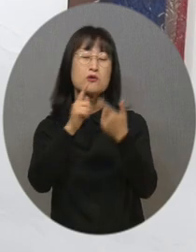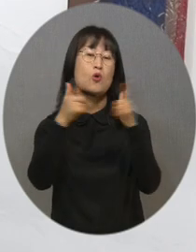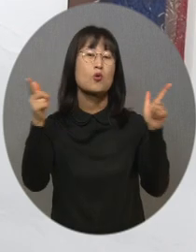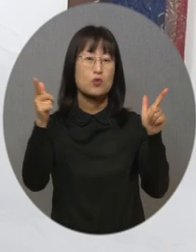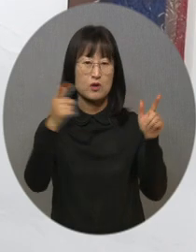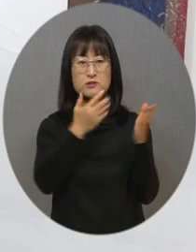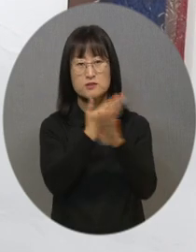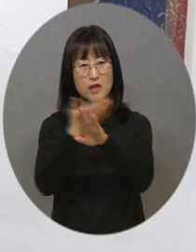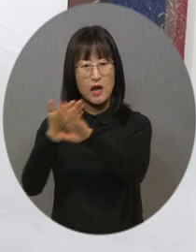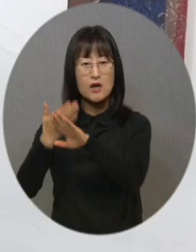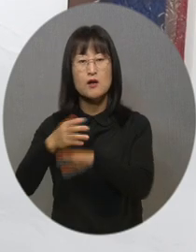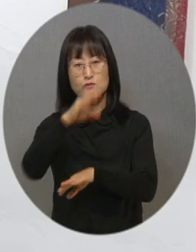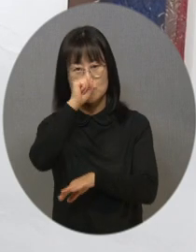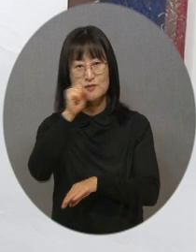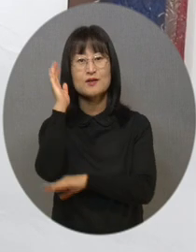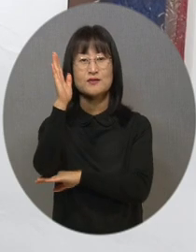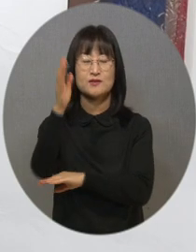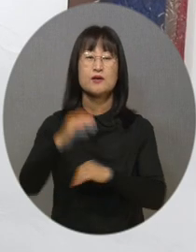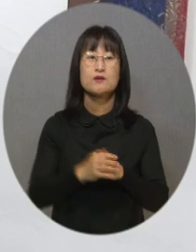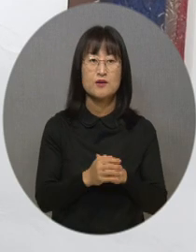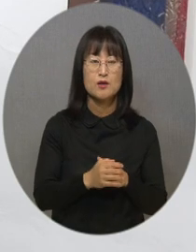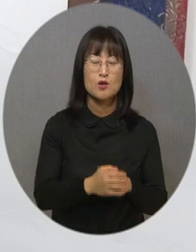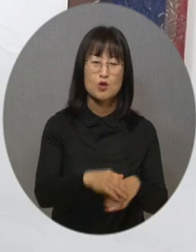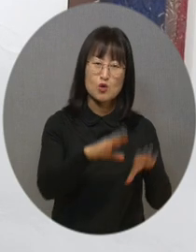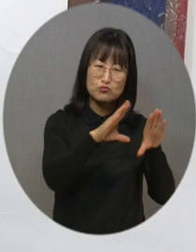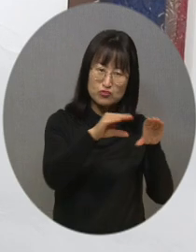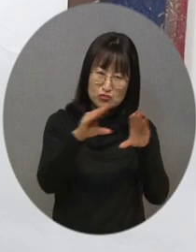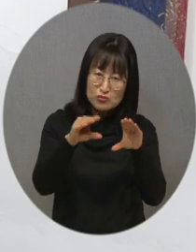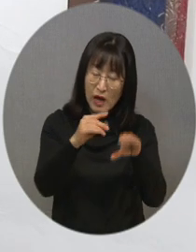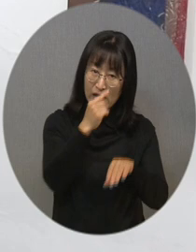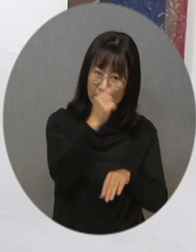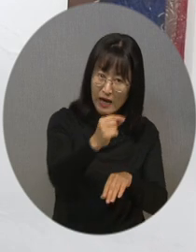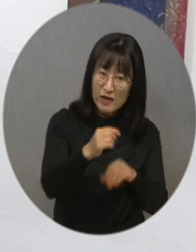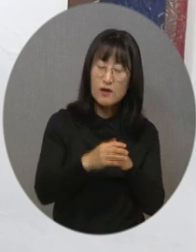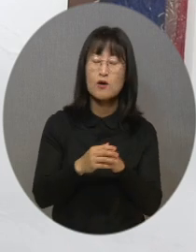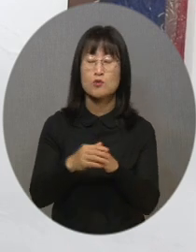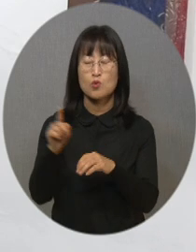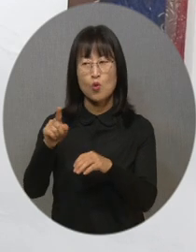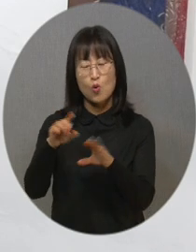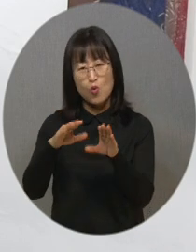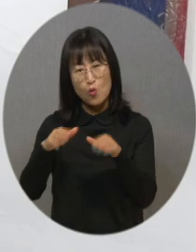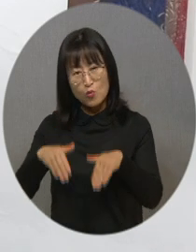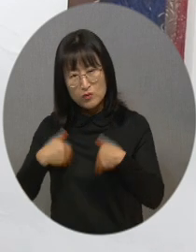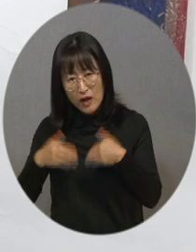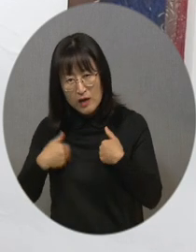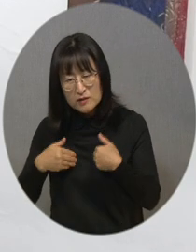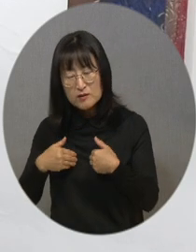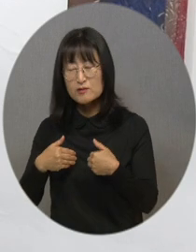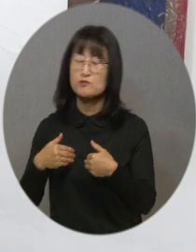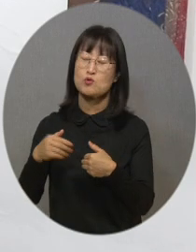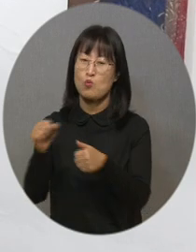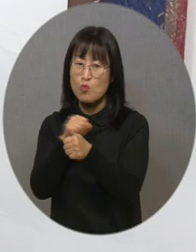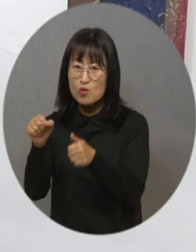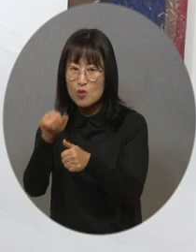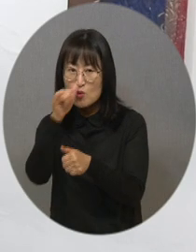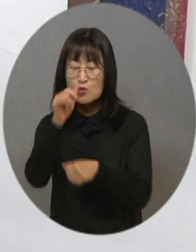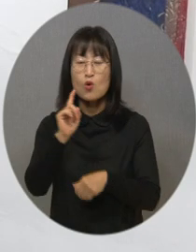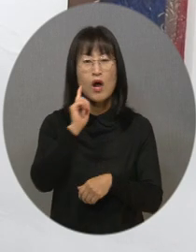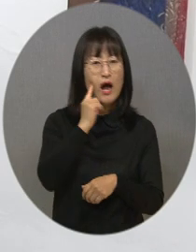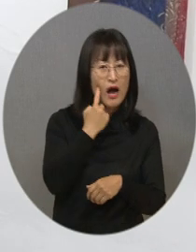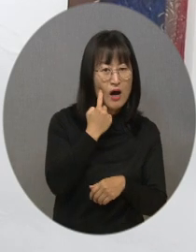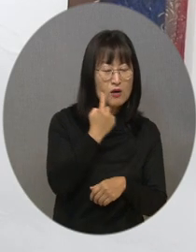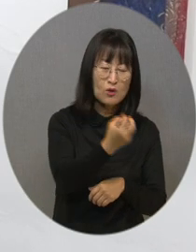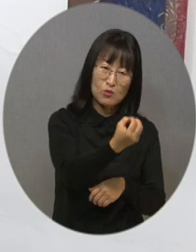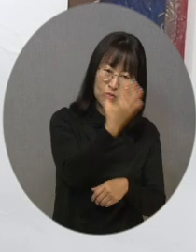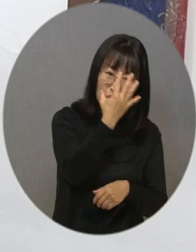말합니다. 부드러움 안에 날카로움, 온순한 이면의 폭력성, 아름다움에 대칭하는 추함.